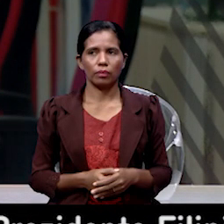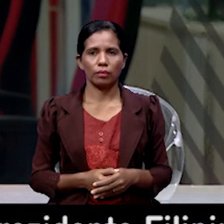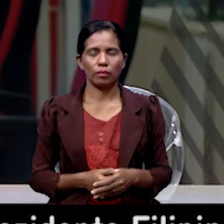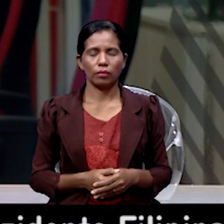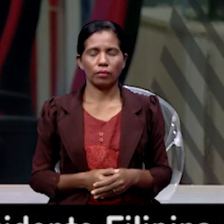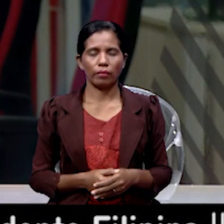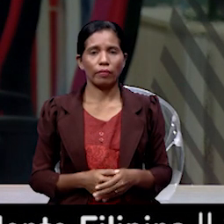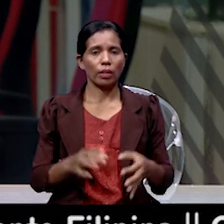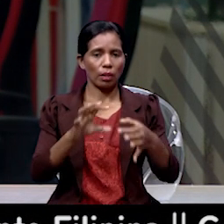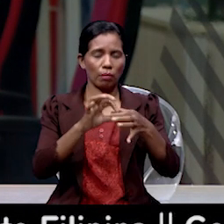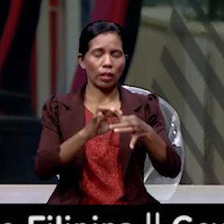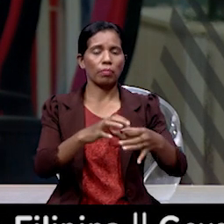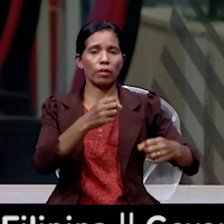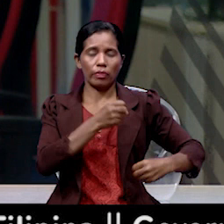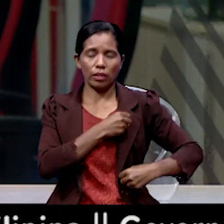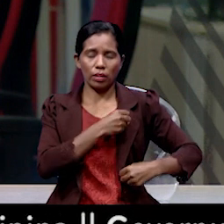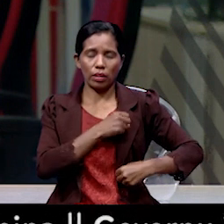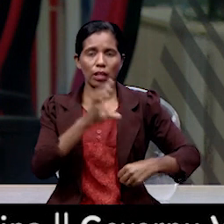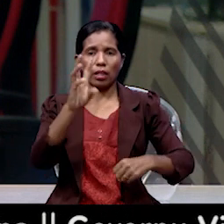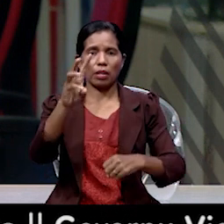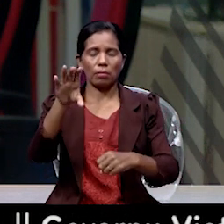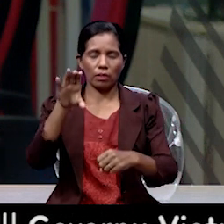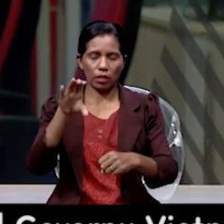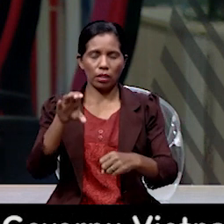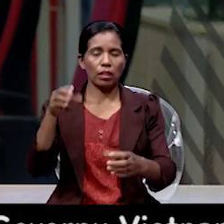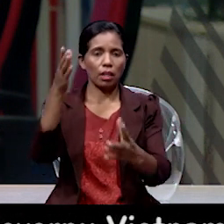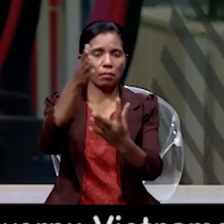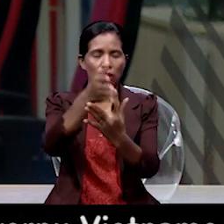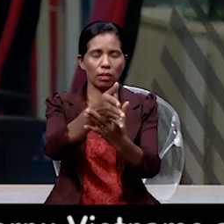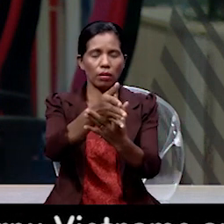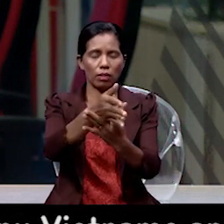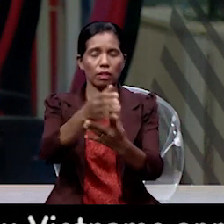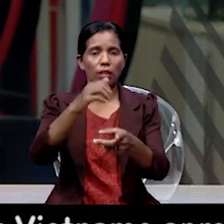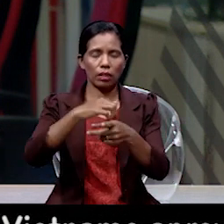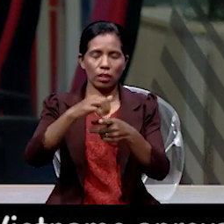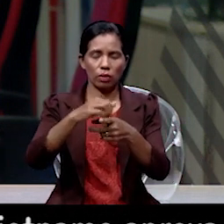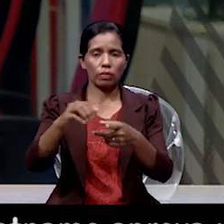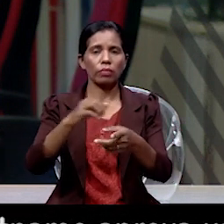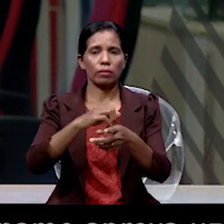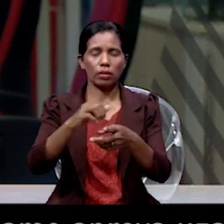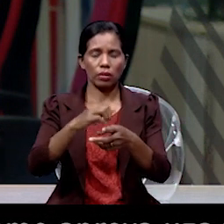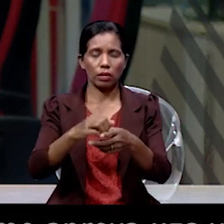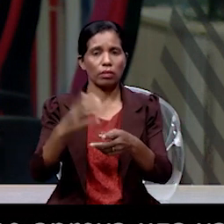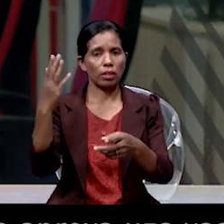Kadetis FIFDTL Atus Nen, Tama Onas Centro Formação Treino Metinaru.